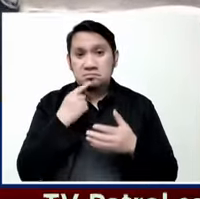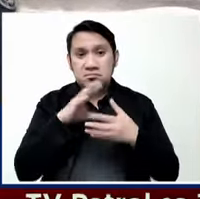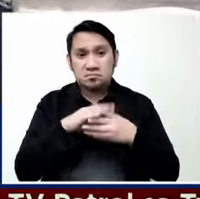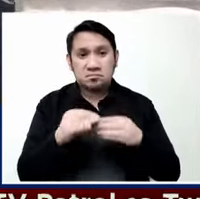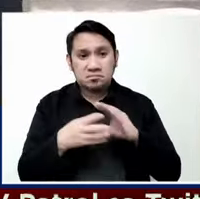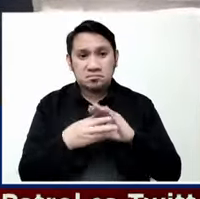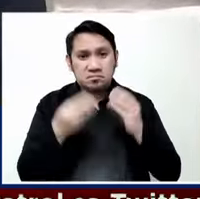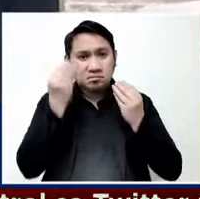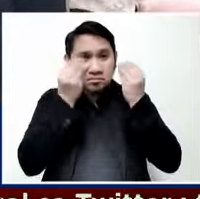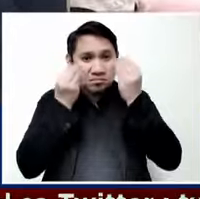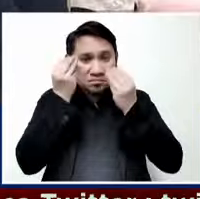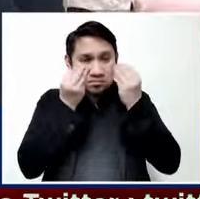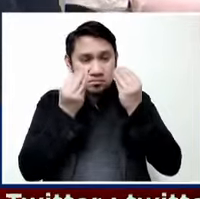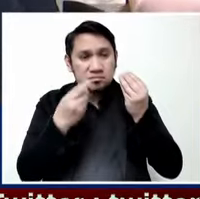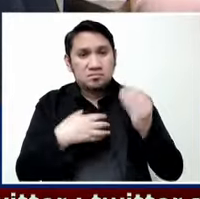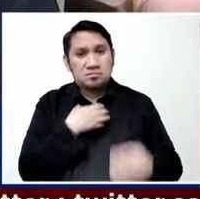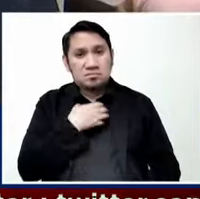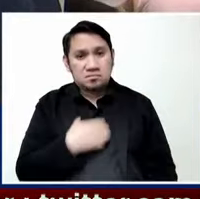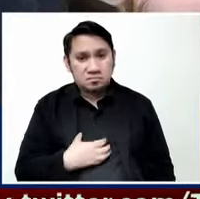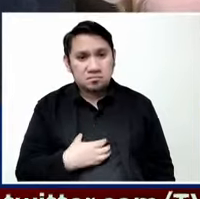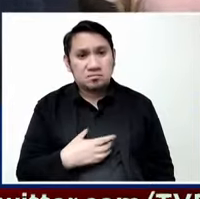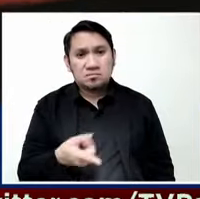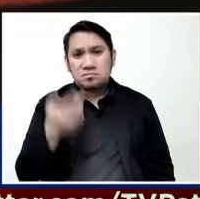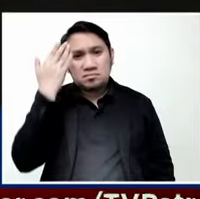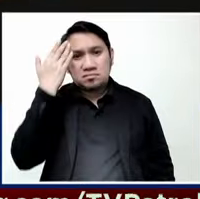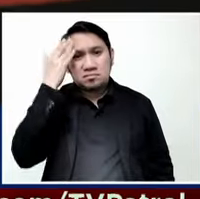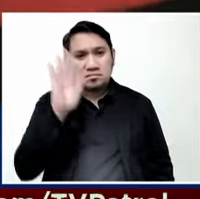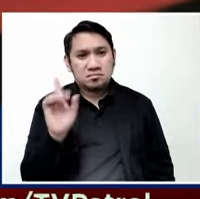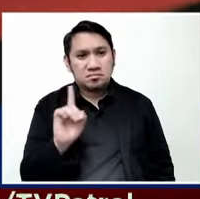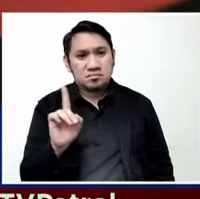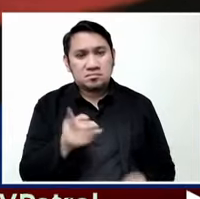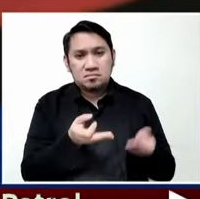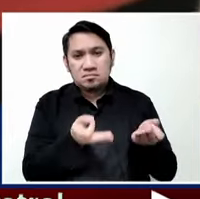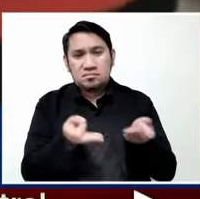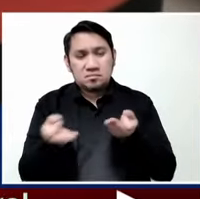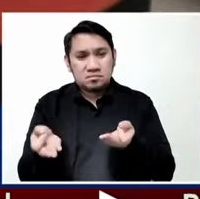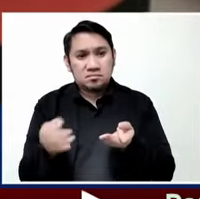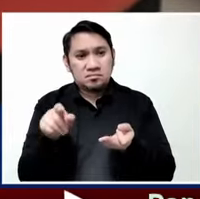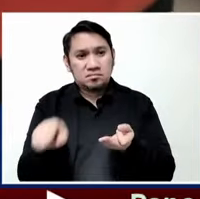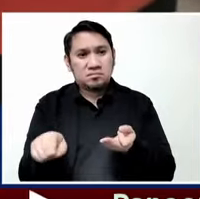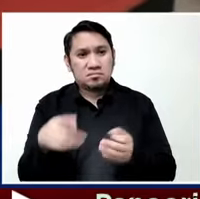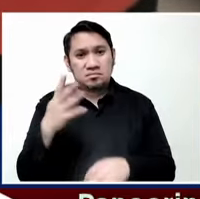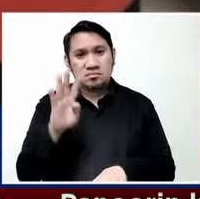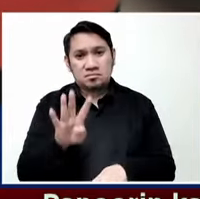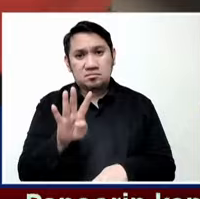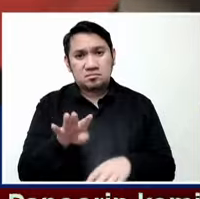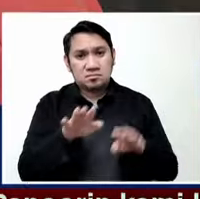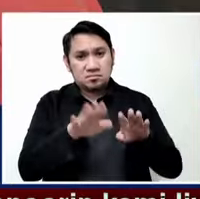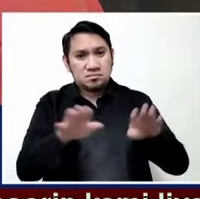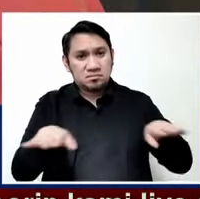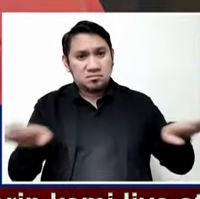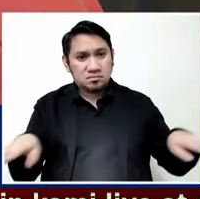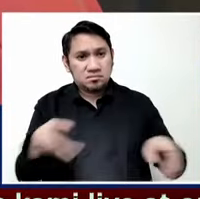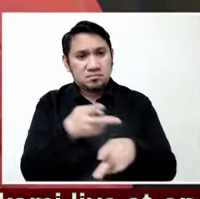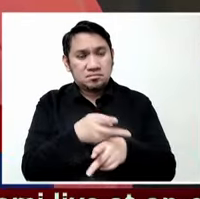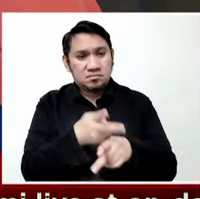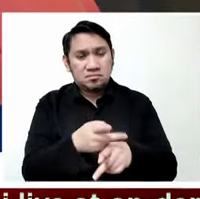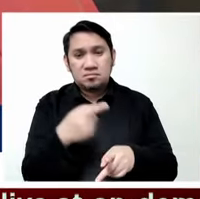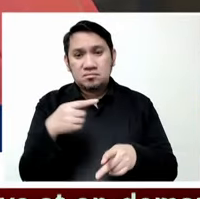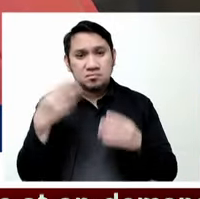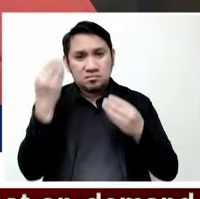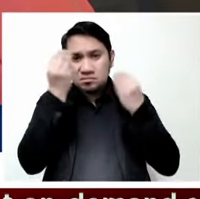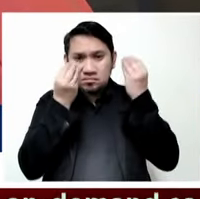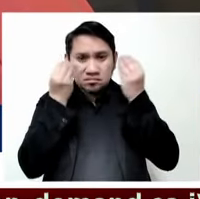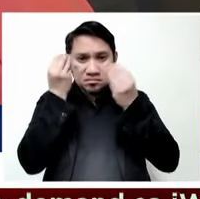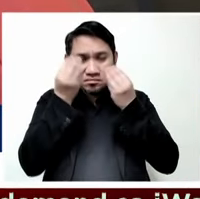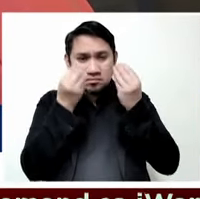siya dahil bukod sa gutom, hindi na niya alam ang ipapakain sa apat na batang pinababantayan sa kanya. Naguluhan lang po ako noong